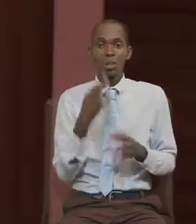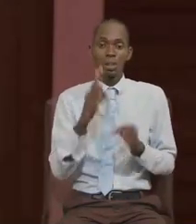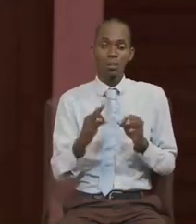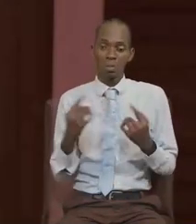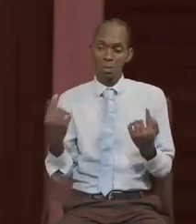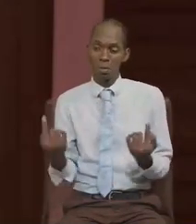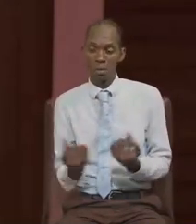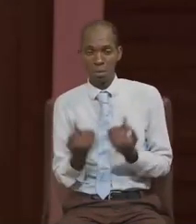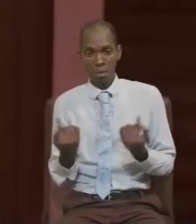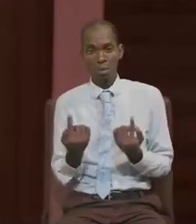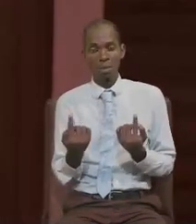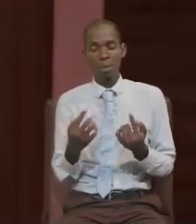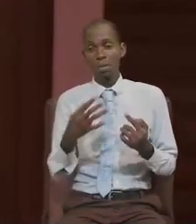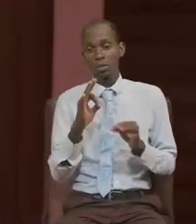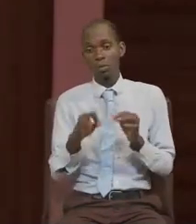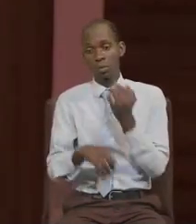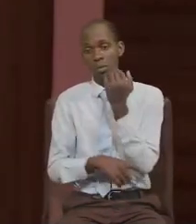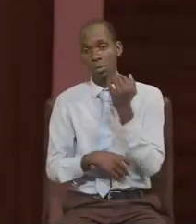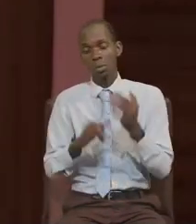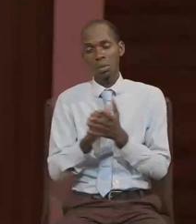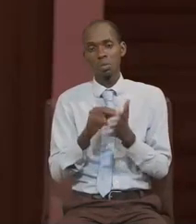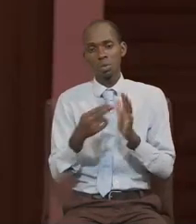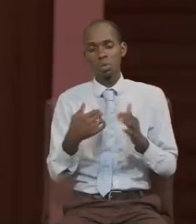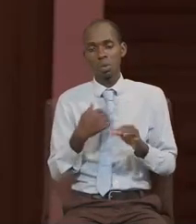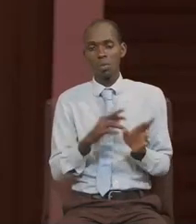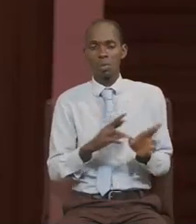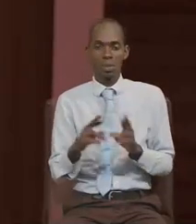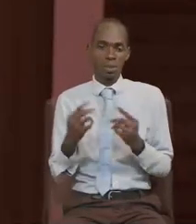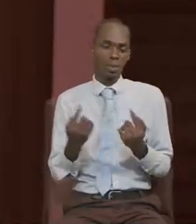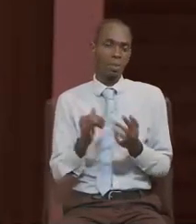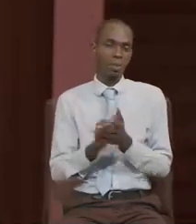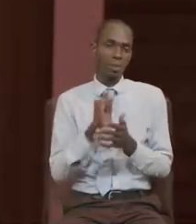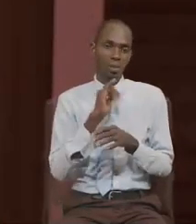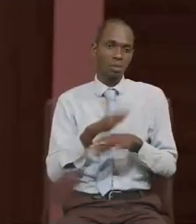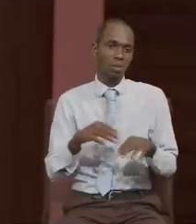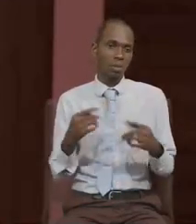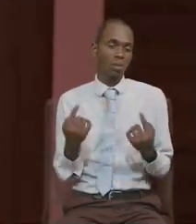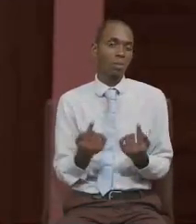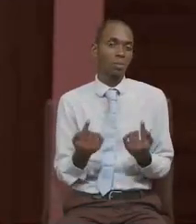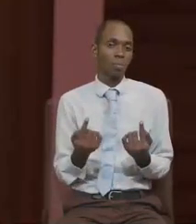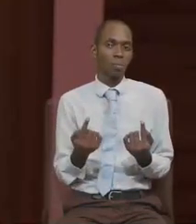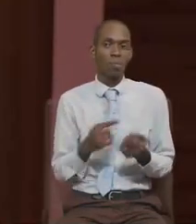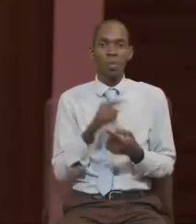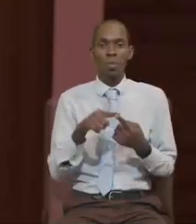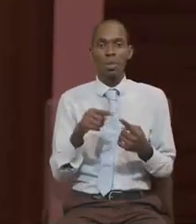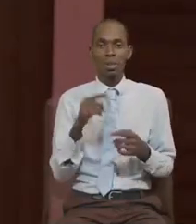Et si tu traverses et tu voles, c'est le péché, tu transgresses. Quand il dit tu ne commettras pas l'adultère, il